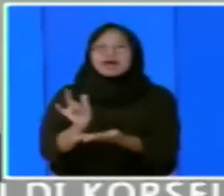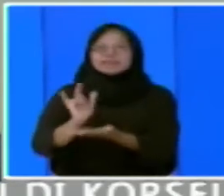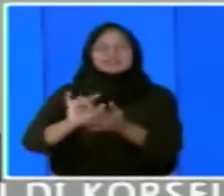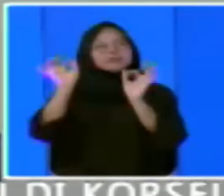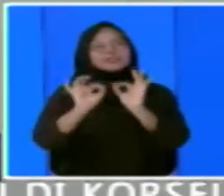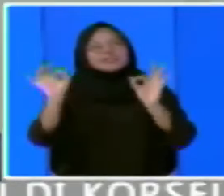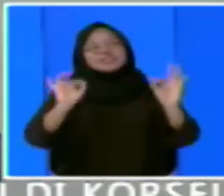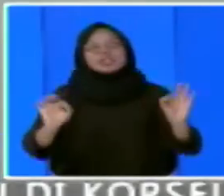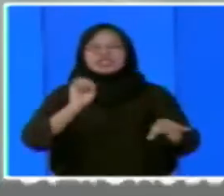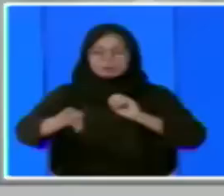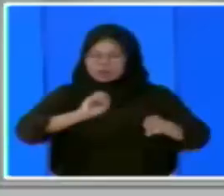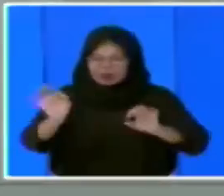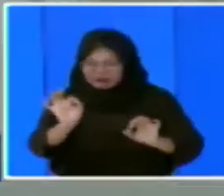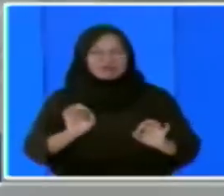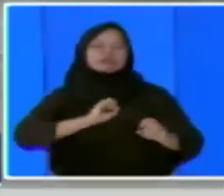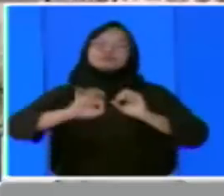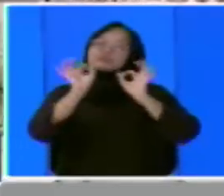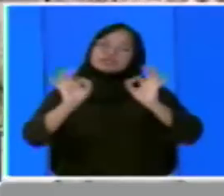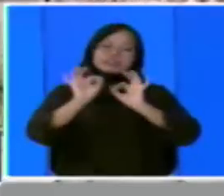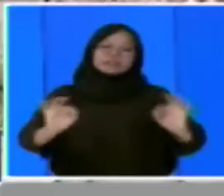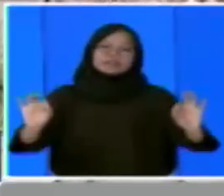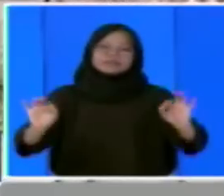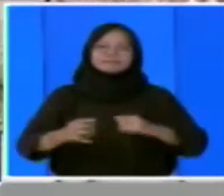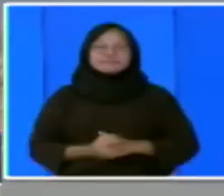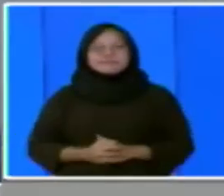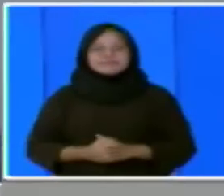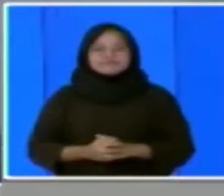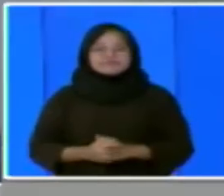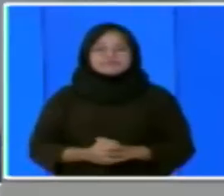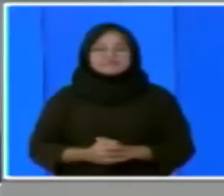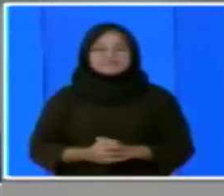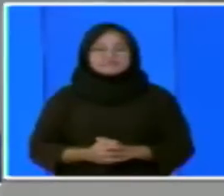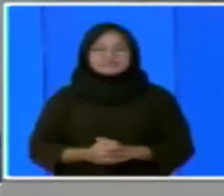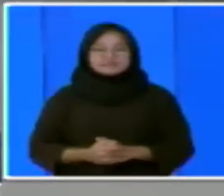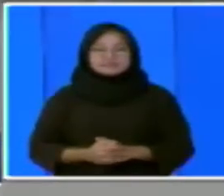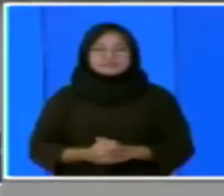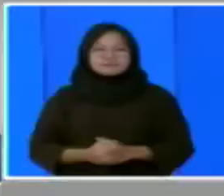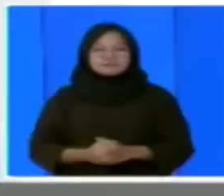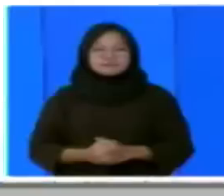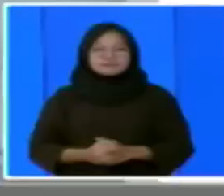Dari Jakarta, Bayu Pradana, Rizky Ihwal, dan Ripurwanto, iNews melaporkan.